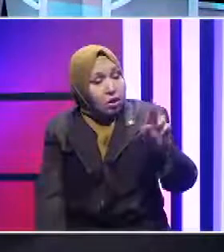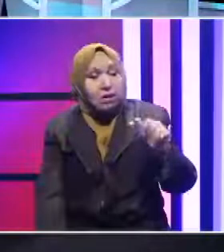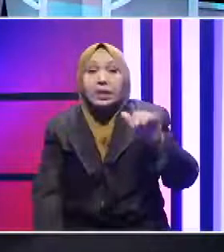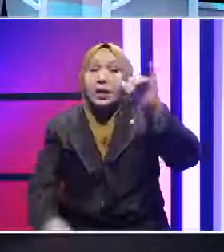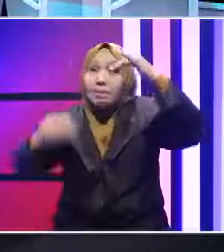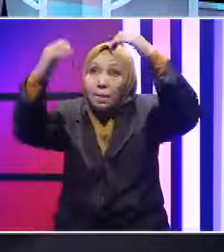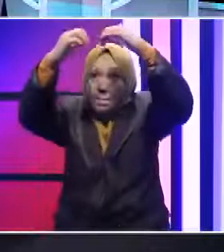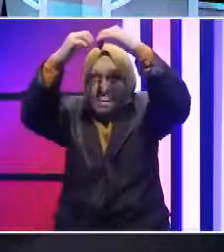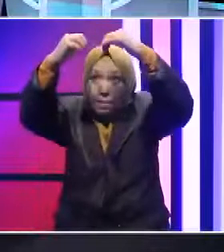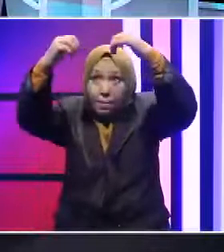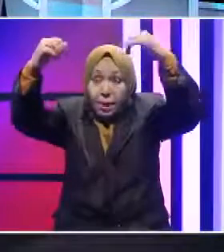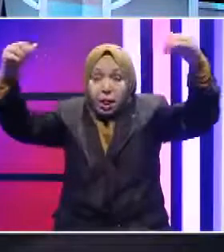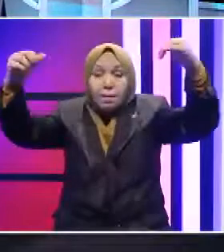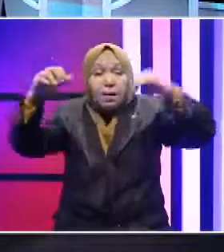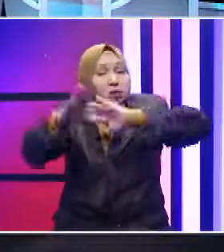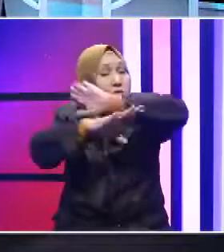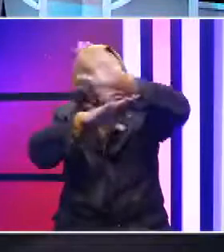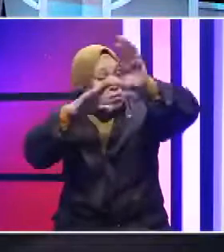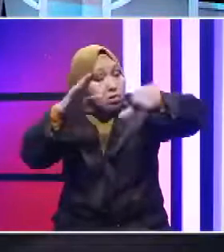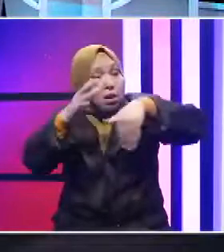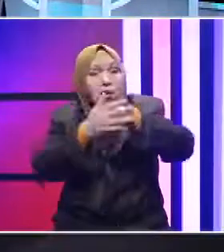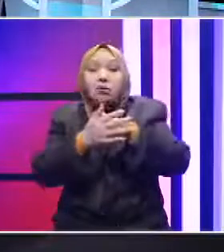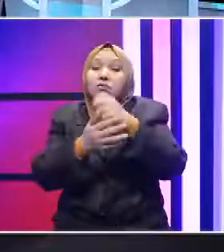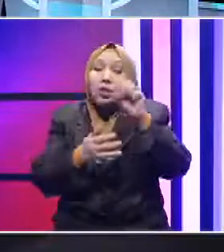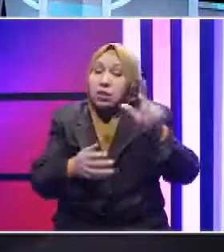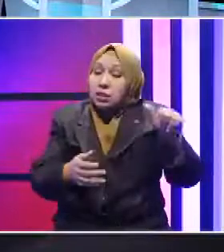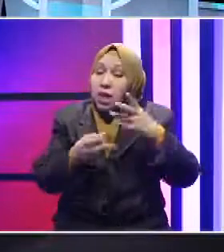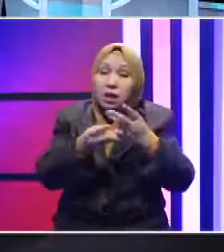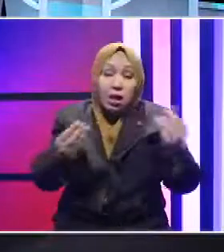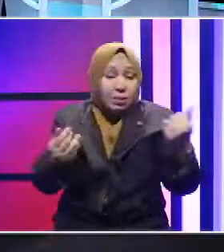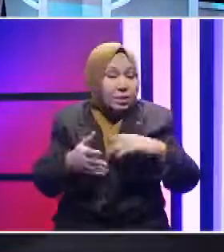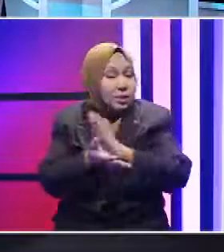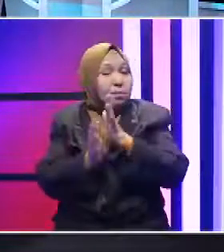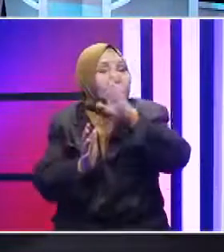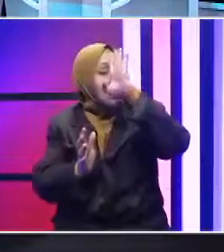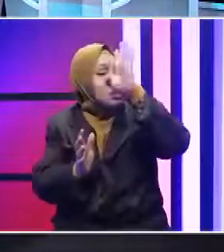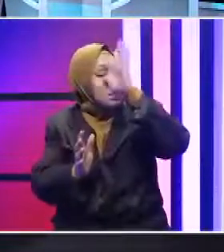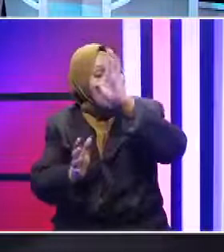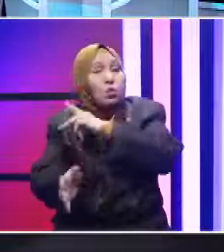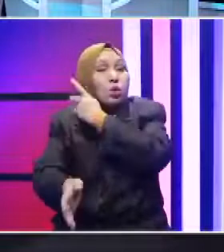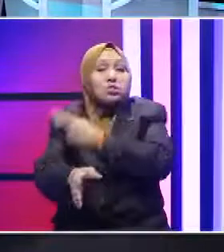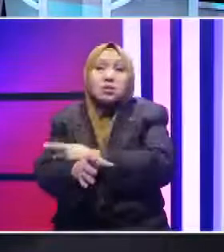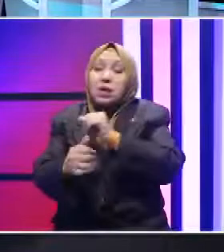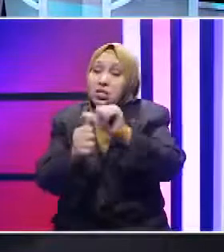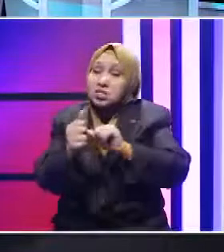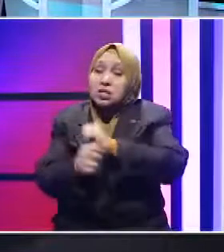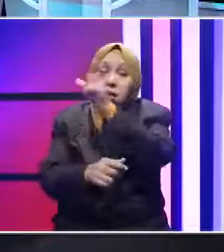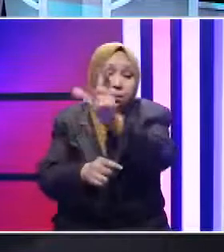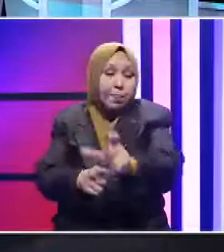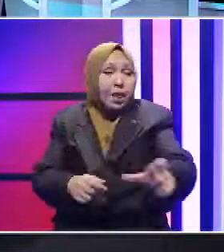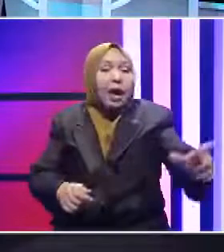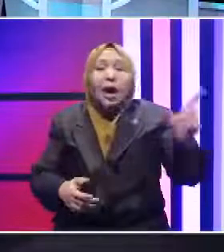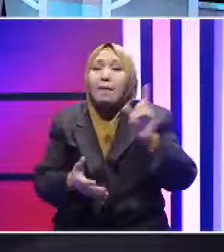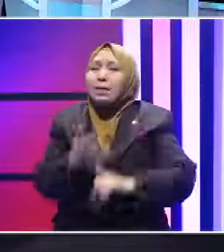membelah kepada segala sel tanah dan sebagainya sebagai pencipta yang berkuasa atas tiap-tiap sesuatu. Jadi apakah